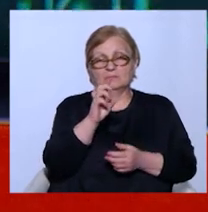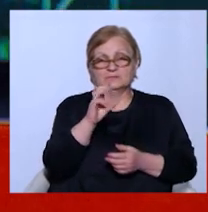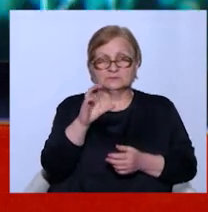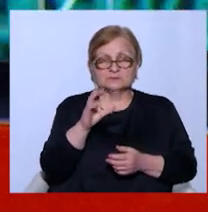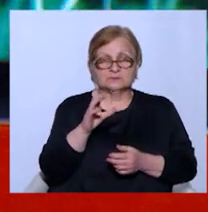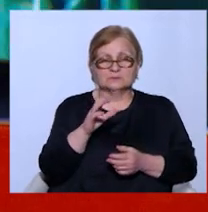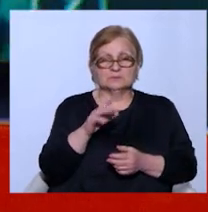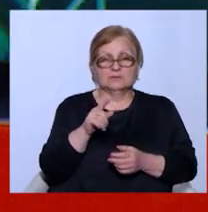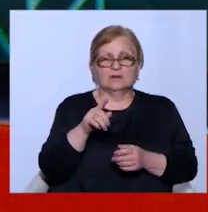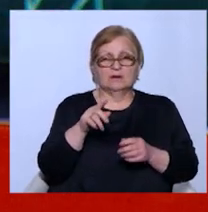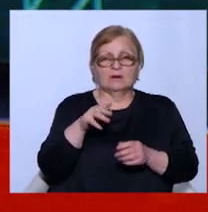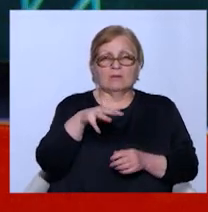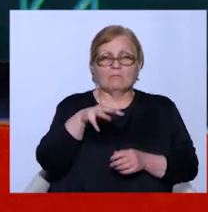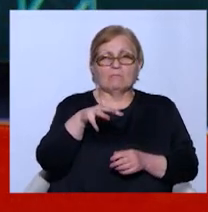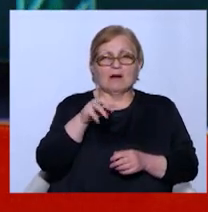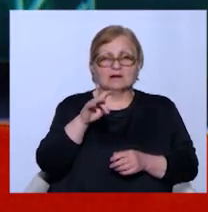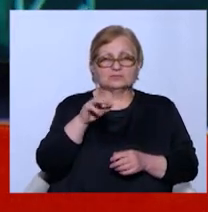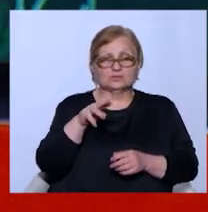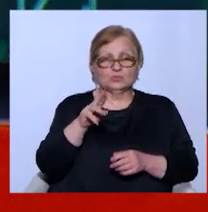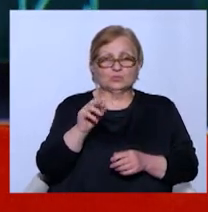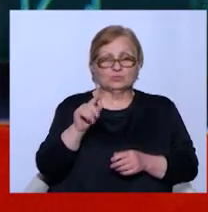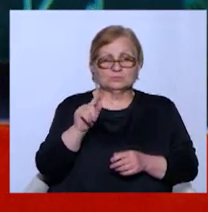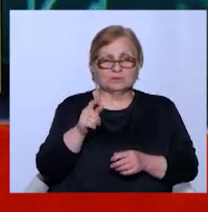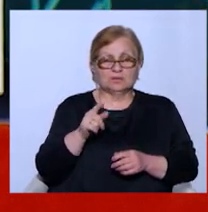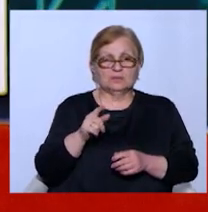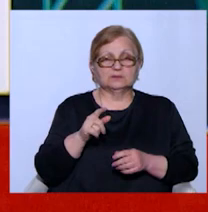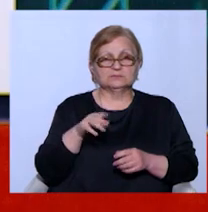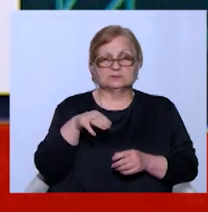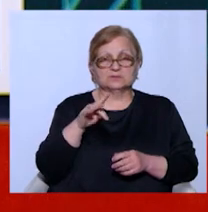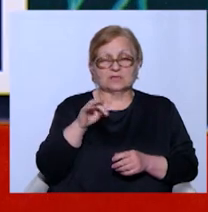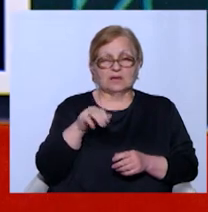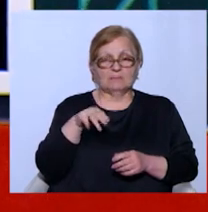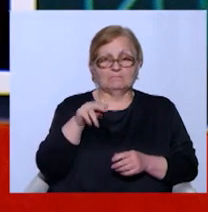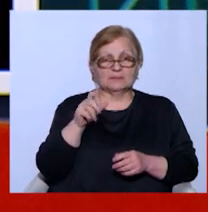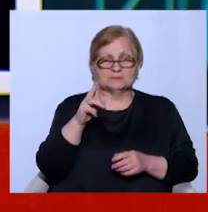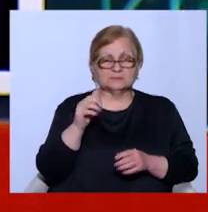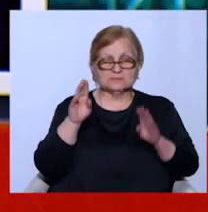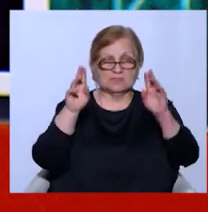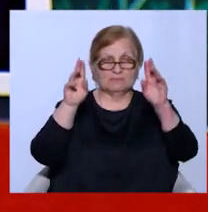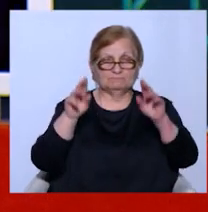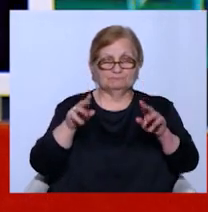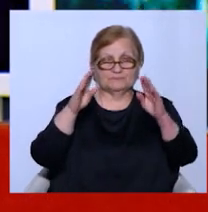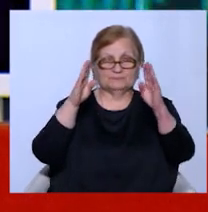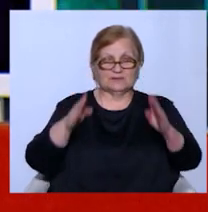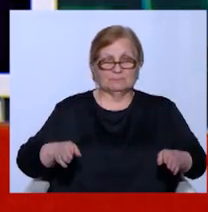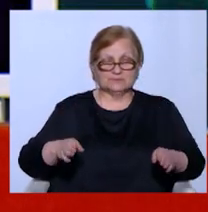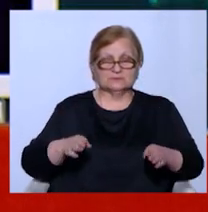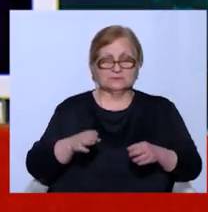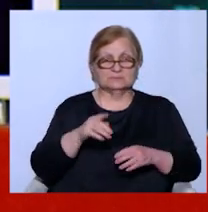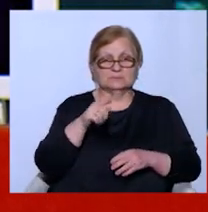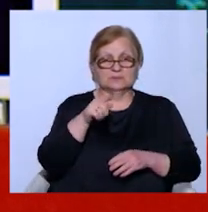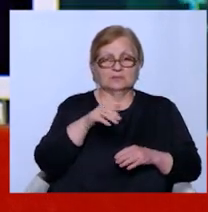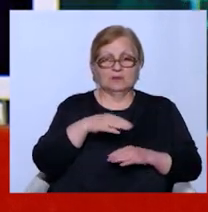ABCD მართკუთხა ტრაპეცია. ანუ აქ გვაქვს მართი კუთხე, ერთი ფერდი ფუძის ფუძების მართობულია. მართკუთხა